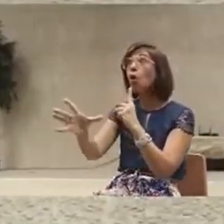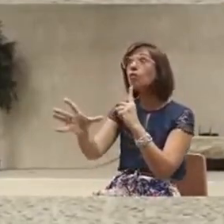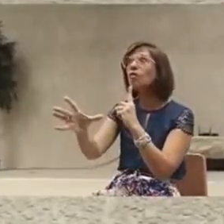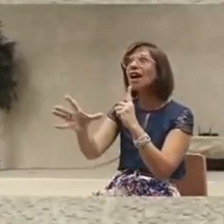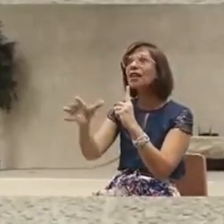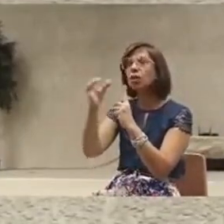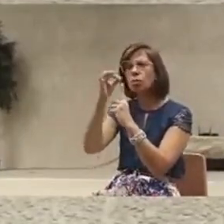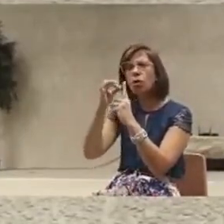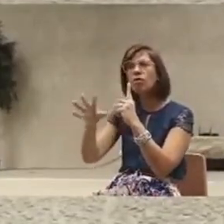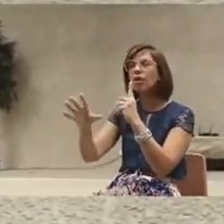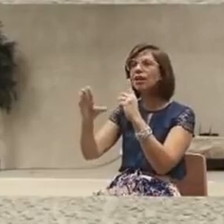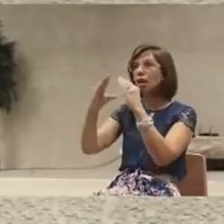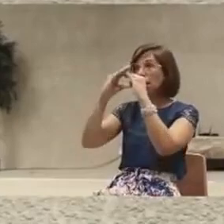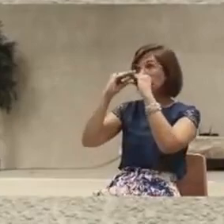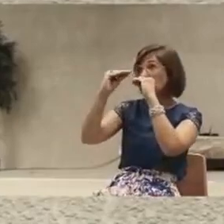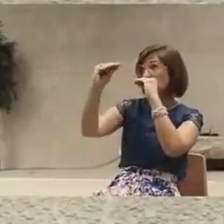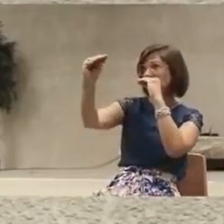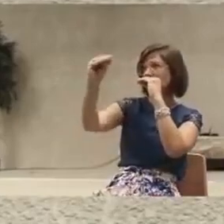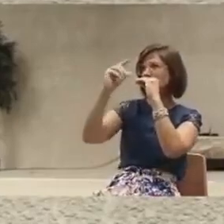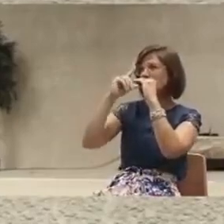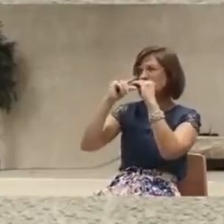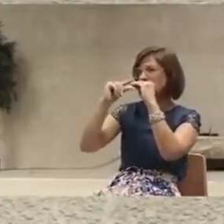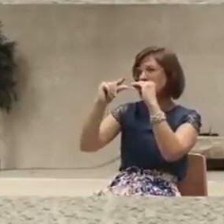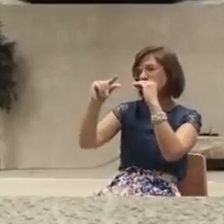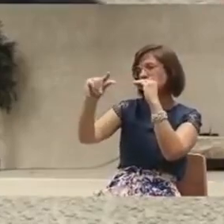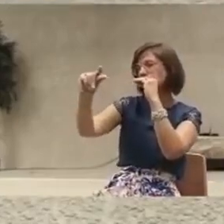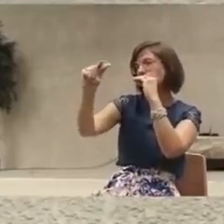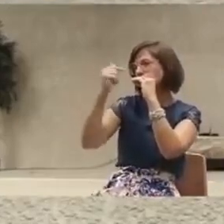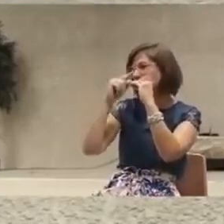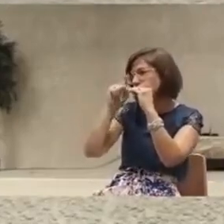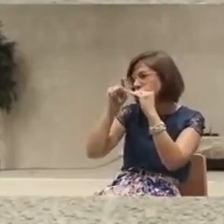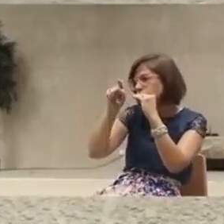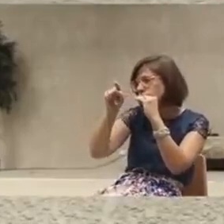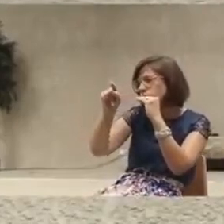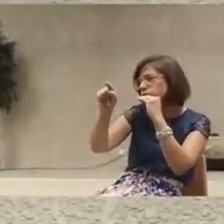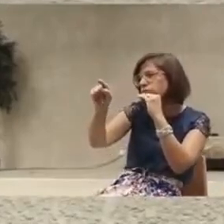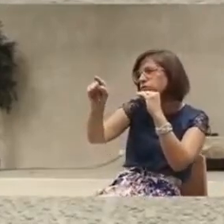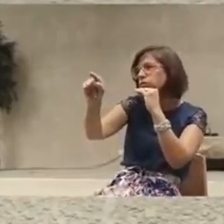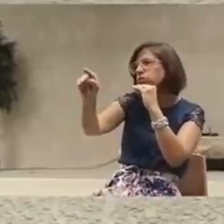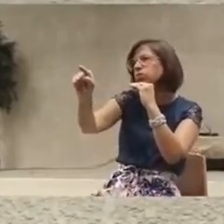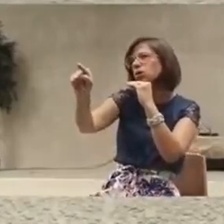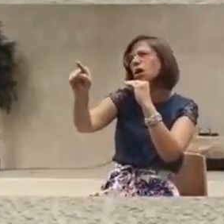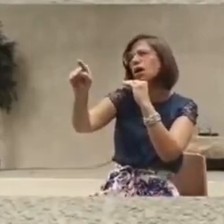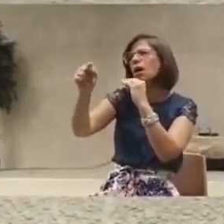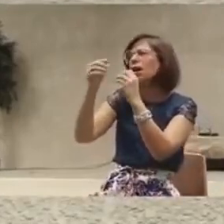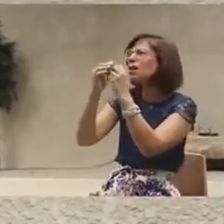déployé tout mon zèle. Mais au lieu que les choses s'arrangent,